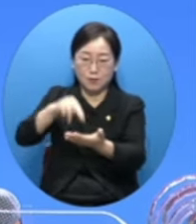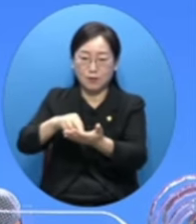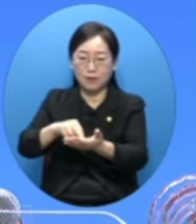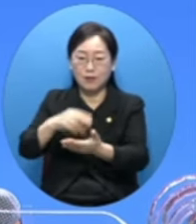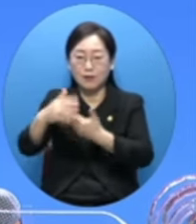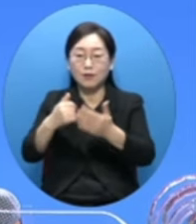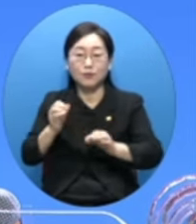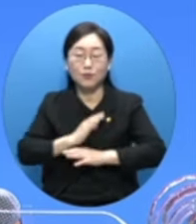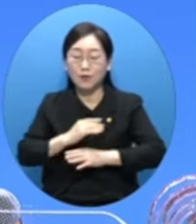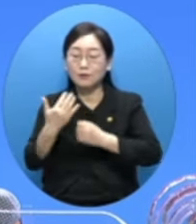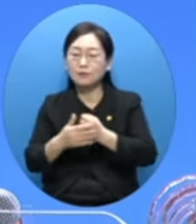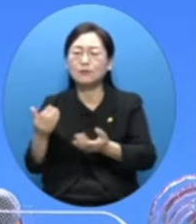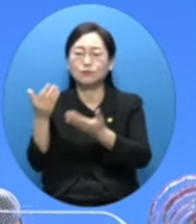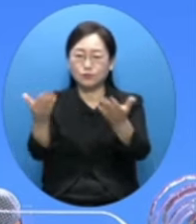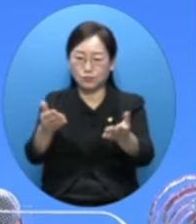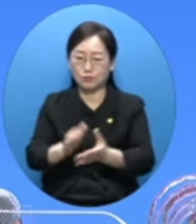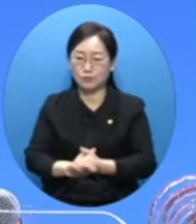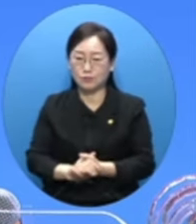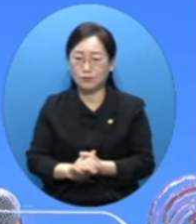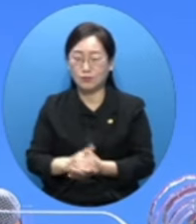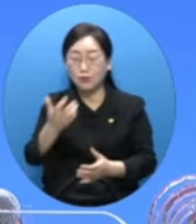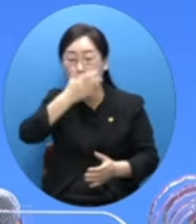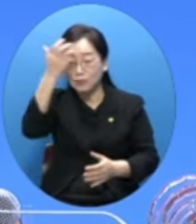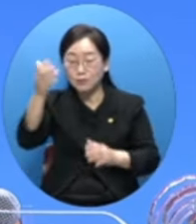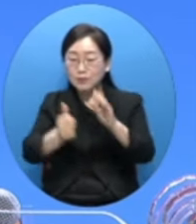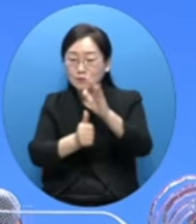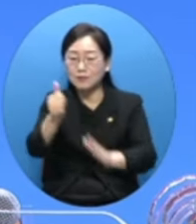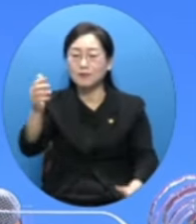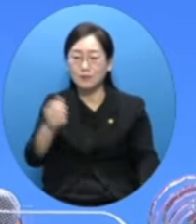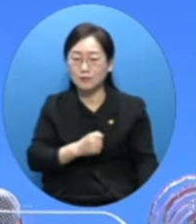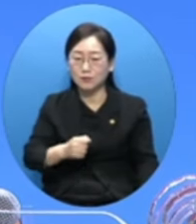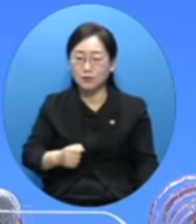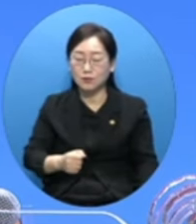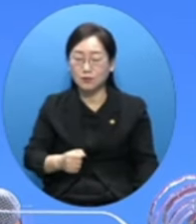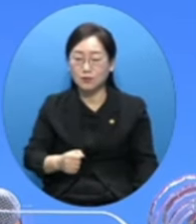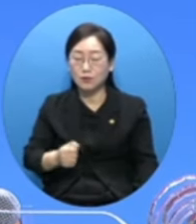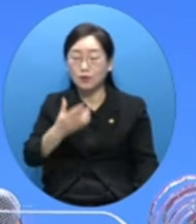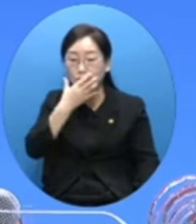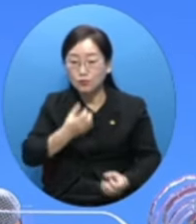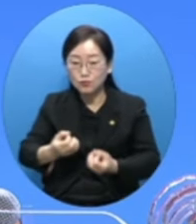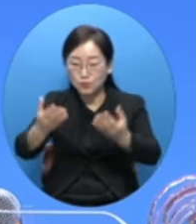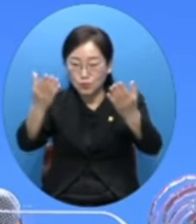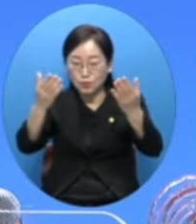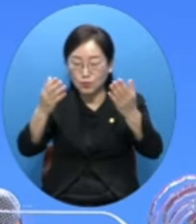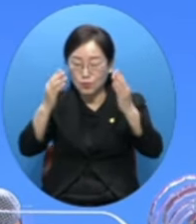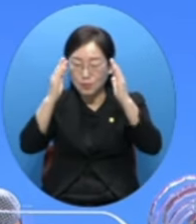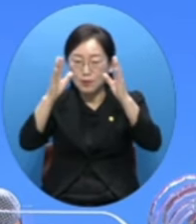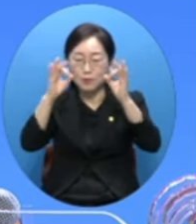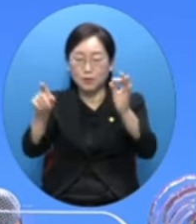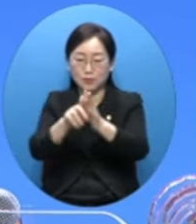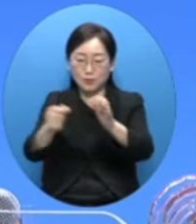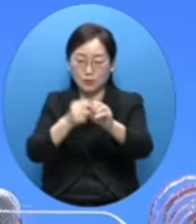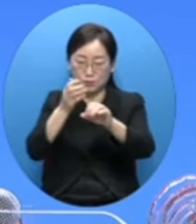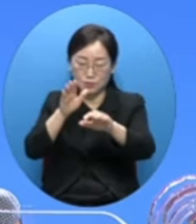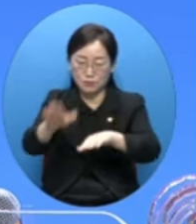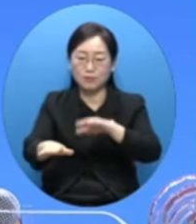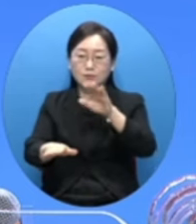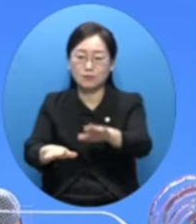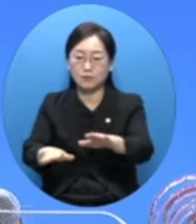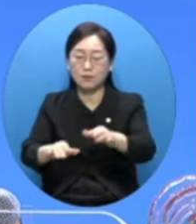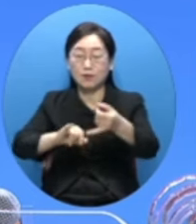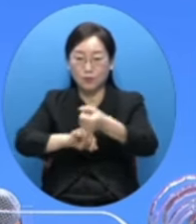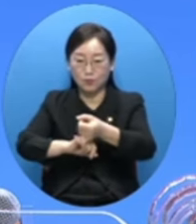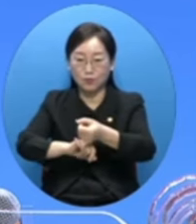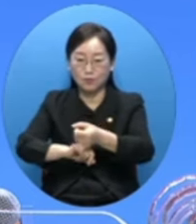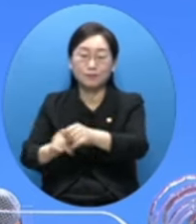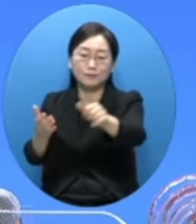은혜를 부어주시는 것입니다. 꿈과 희망을 갖고 우리의 주신 축복의 대를 바라보며 믿음으로 전제 나가는 주님의 자녀가